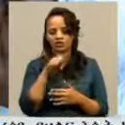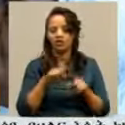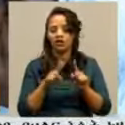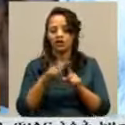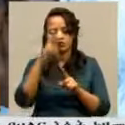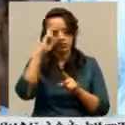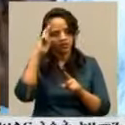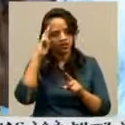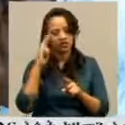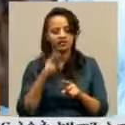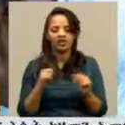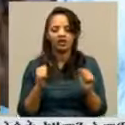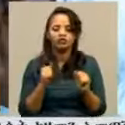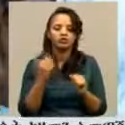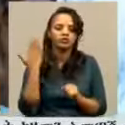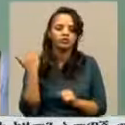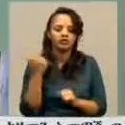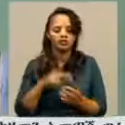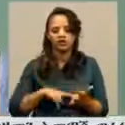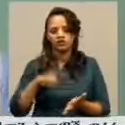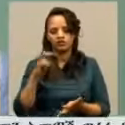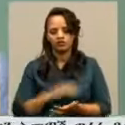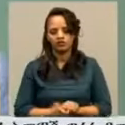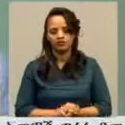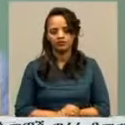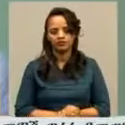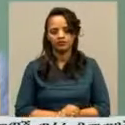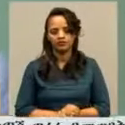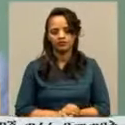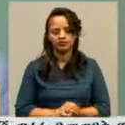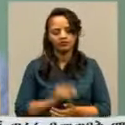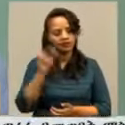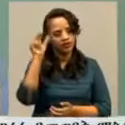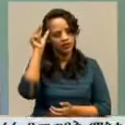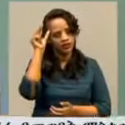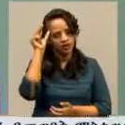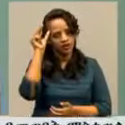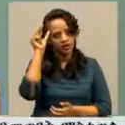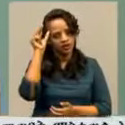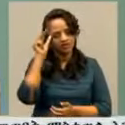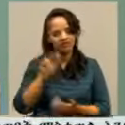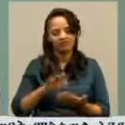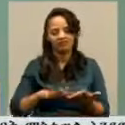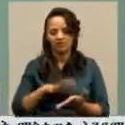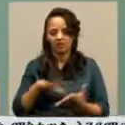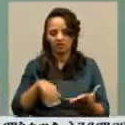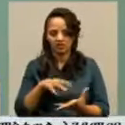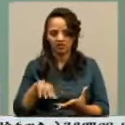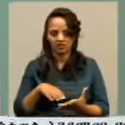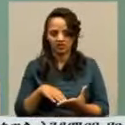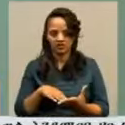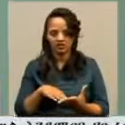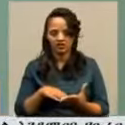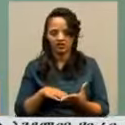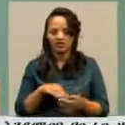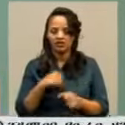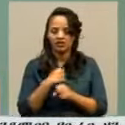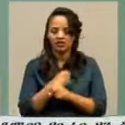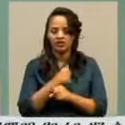ምክንያቶች ተቀዛቅዞ እንደነበርም አውስተዋል። የባህል መበረዝ፣ ለባህሉ ደግሞ ትኩረት ሰጥቶ